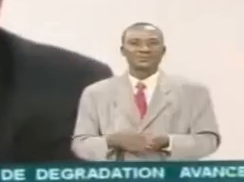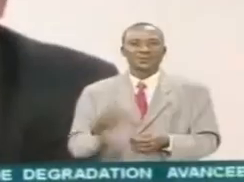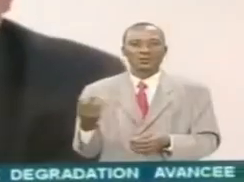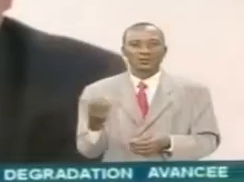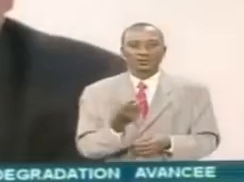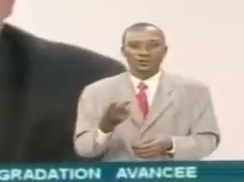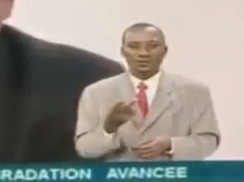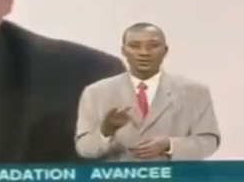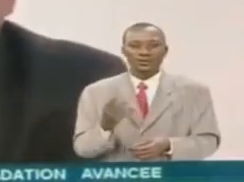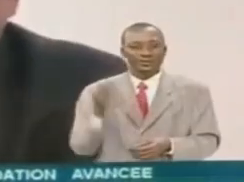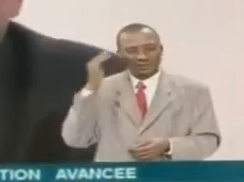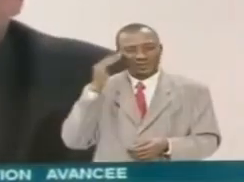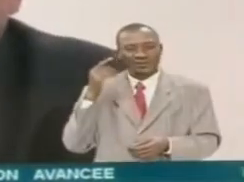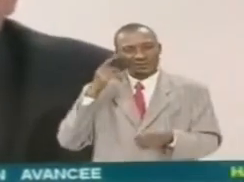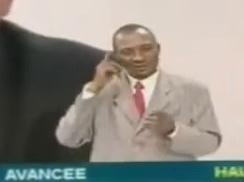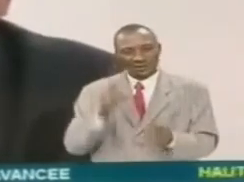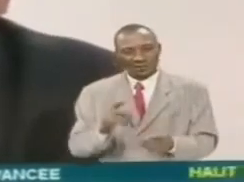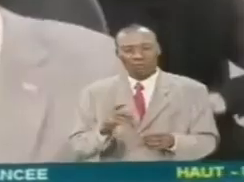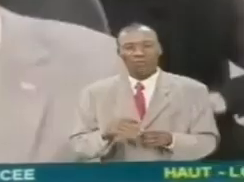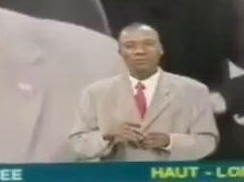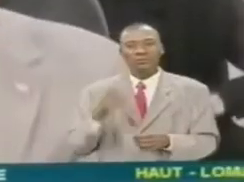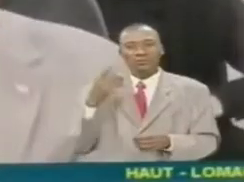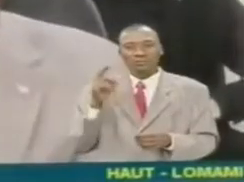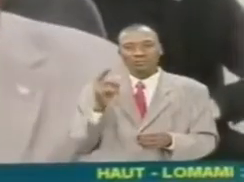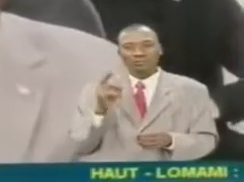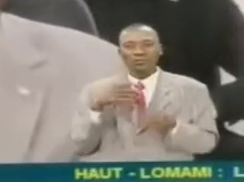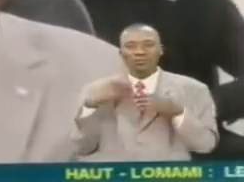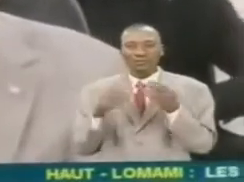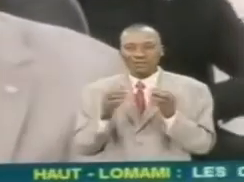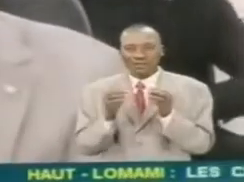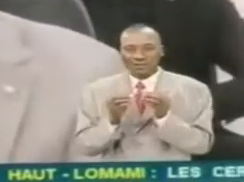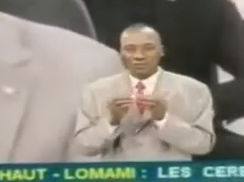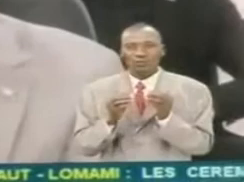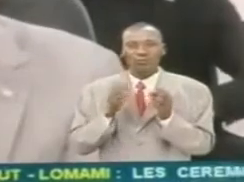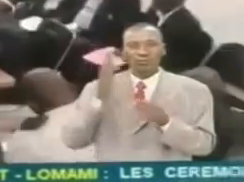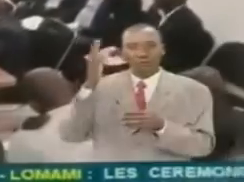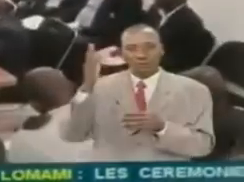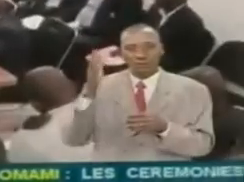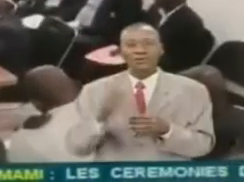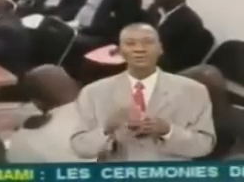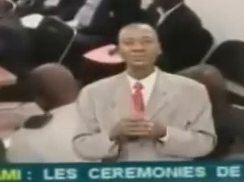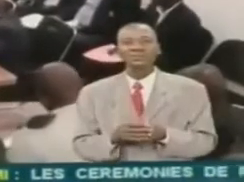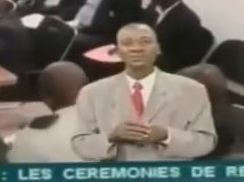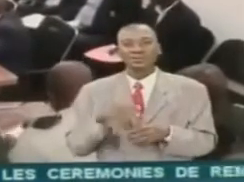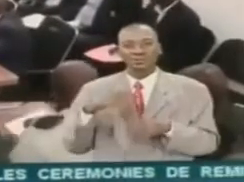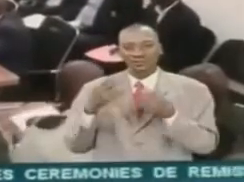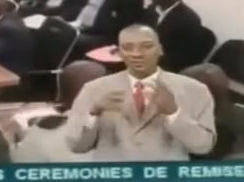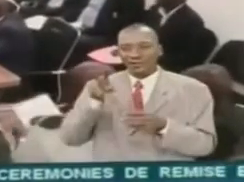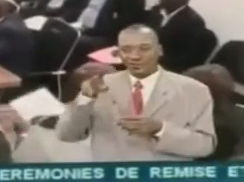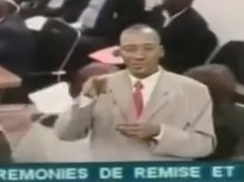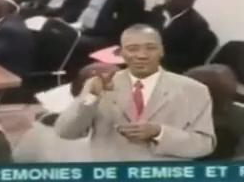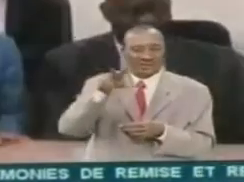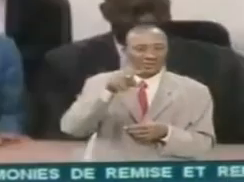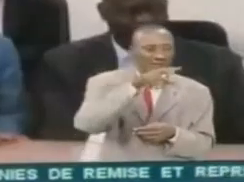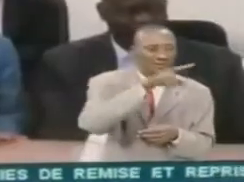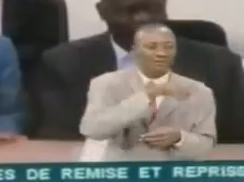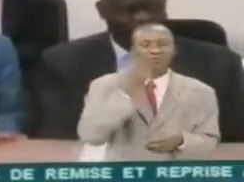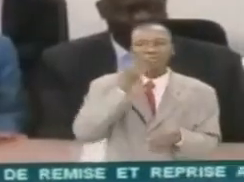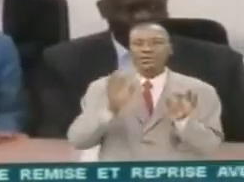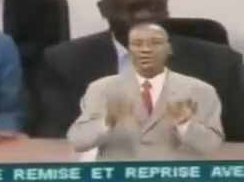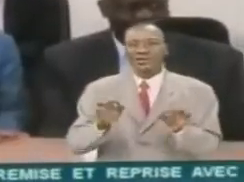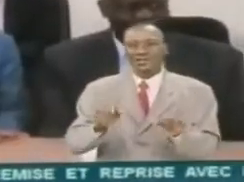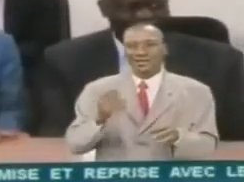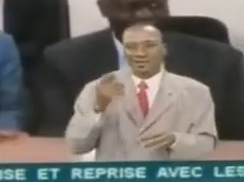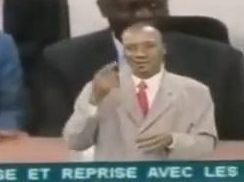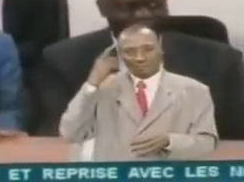différents rapports avant de prendre des mesures qui s'imposent. La finalité de cette démarche est d'arrêter l'anarchie, démolir les constructions anarchiques